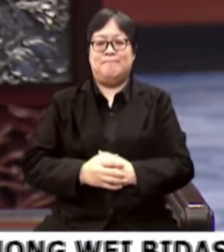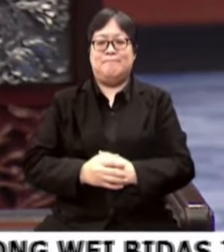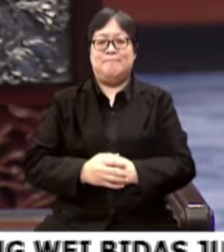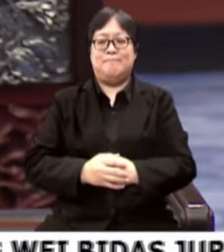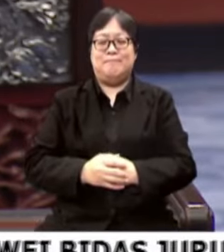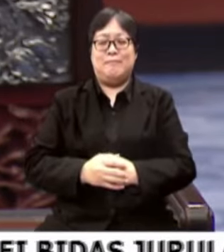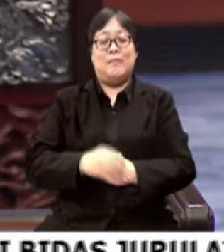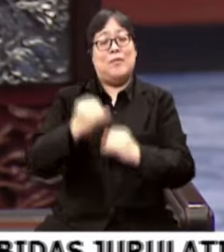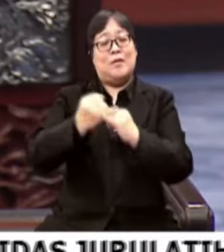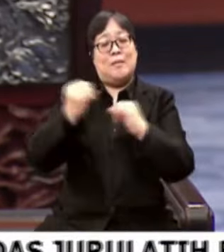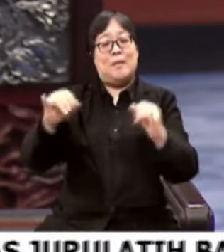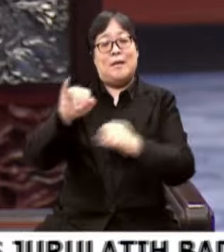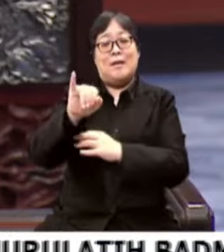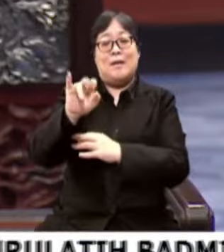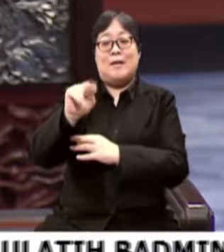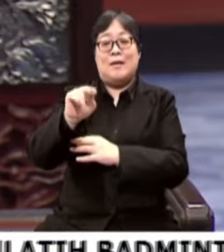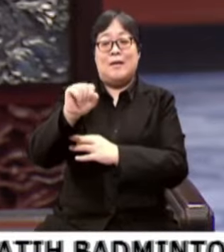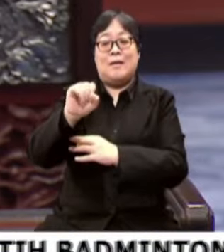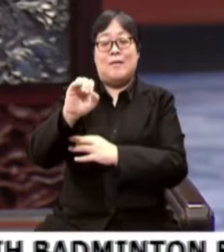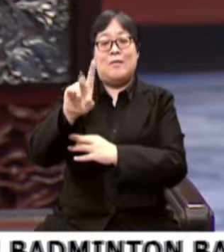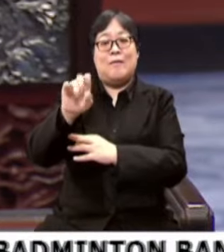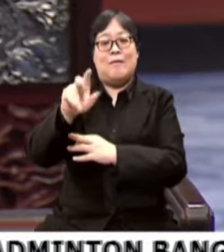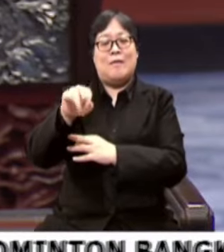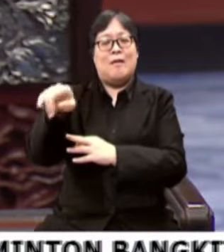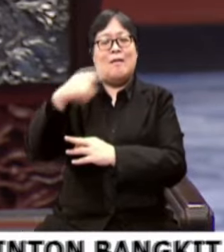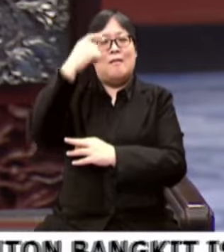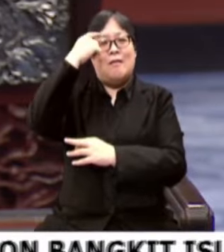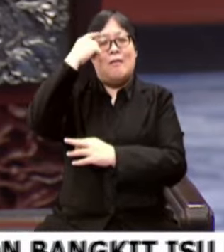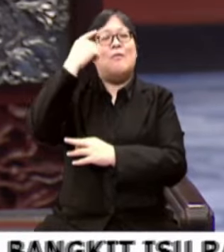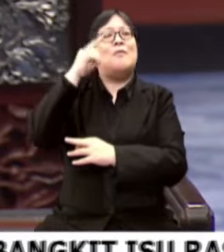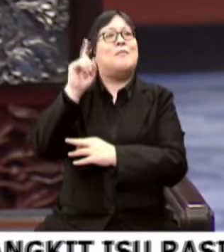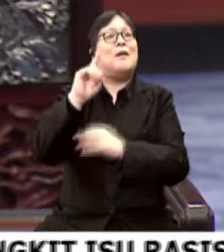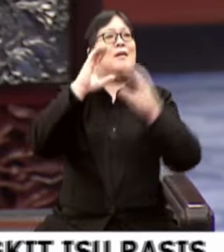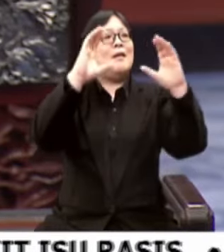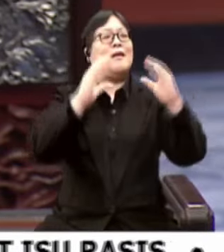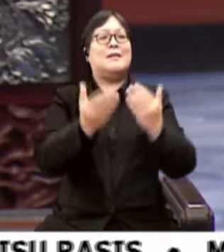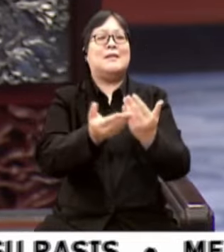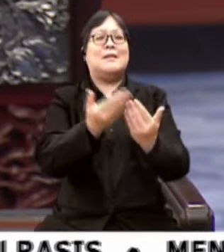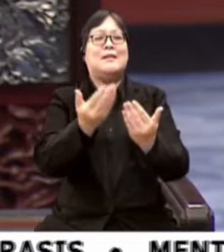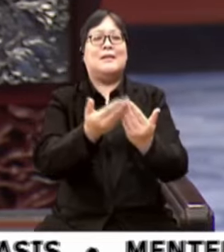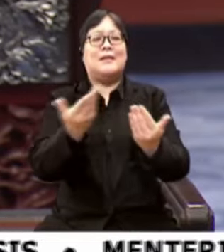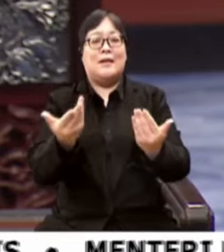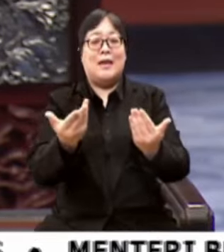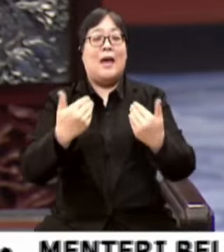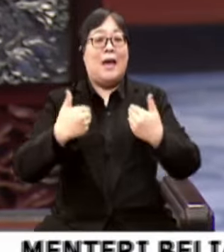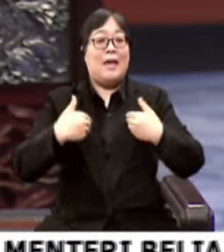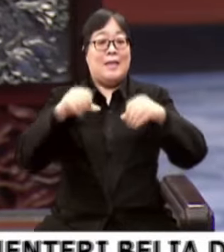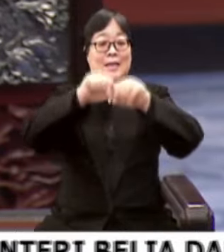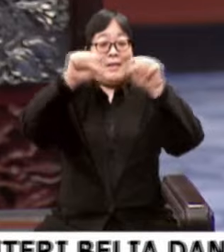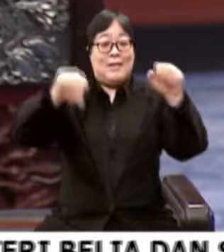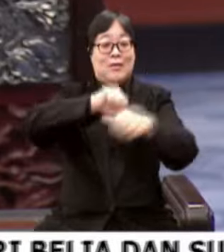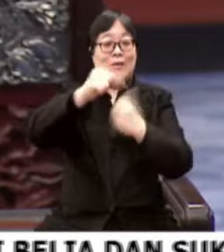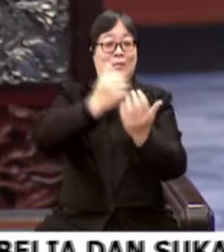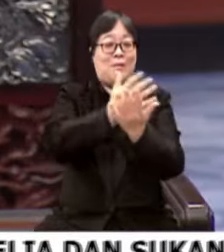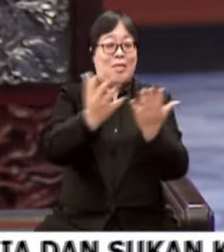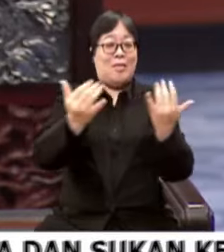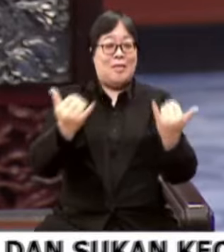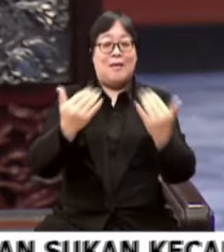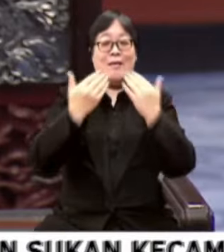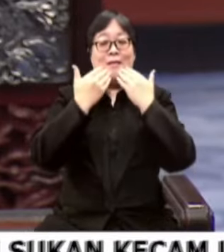ee jabatan inshovensi mereka Sensei memikirkan chai-cari yang lebih muda terutama sekali dengan adanya sistem sosial media dan seterusnya